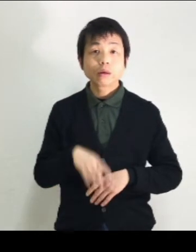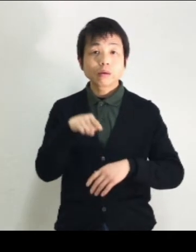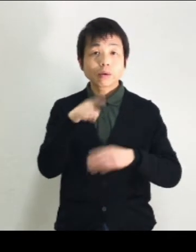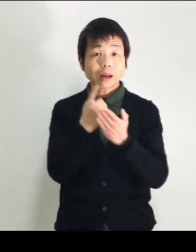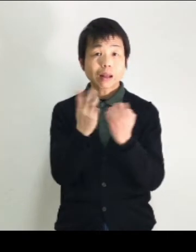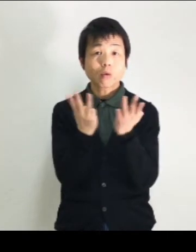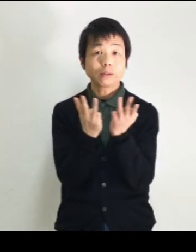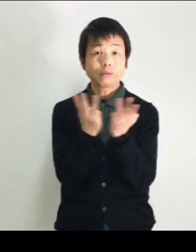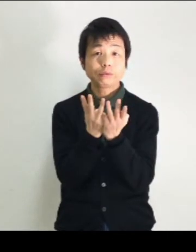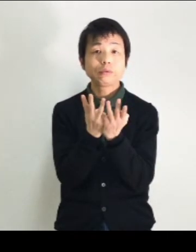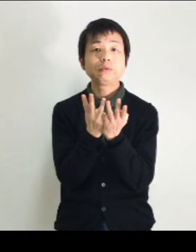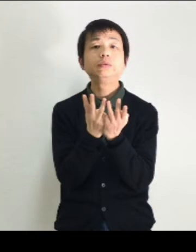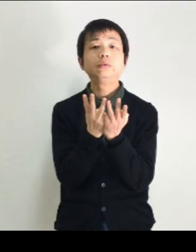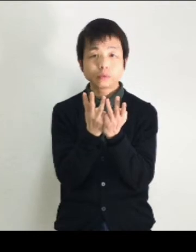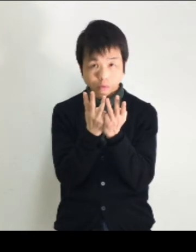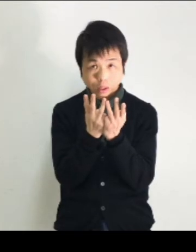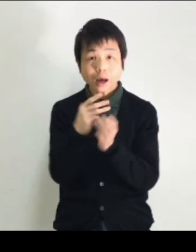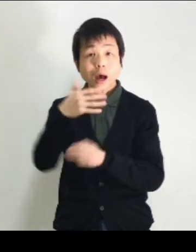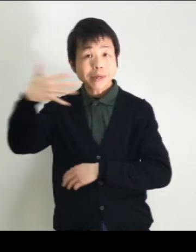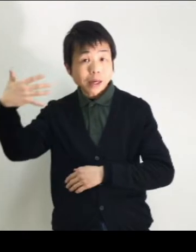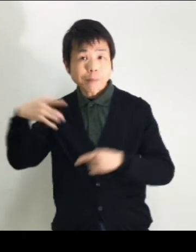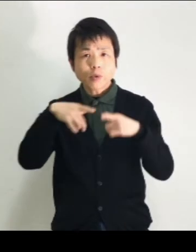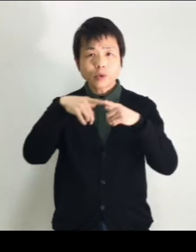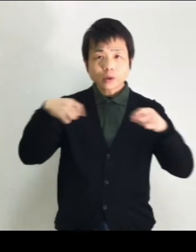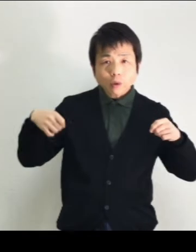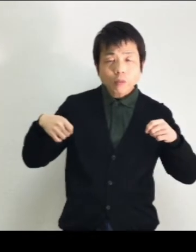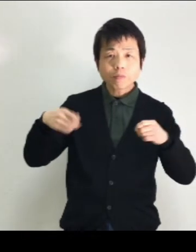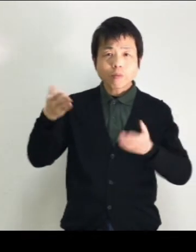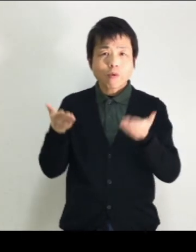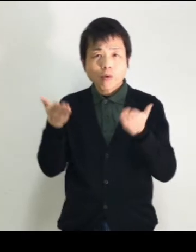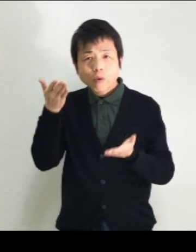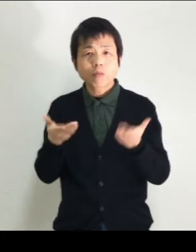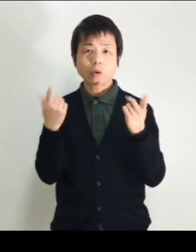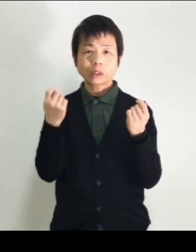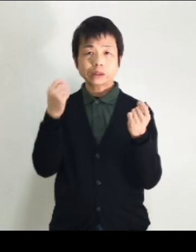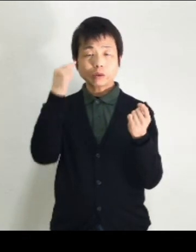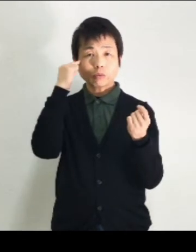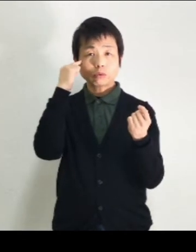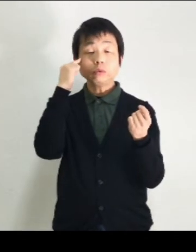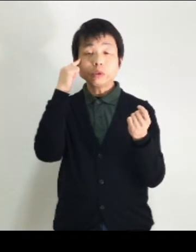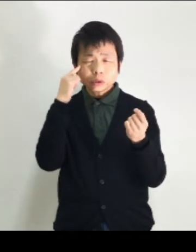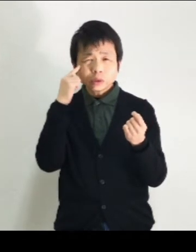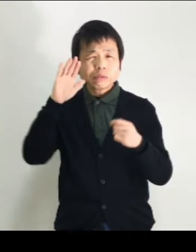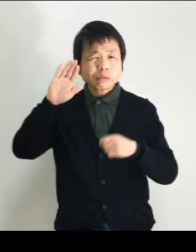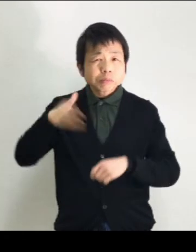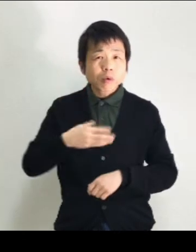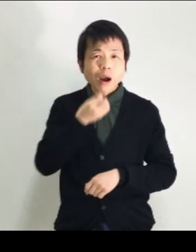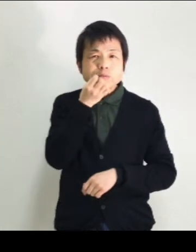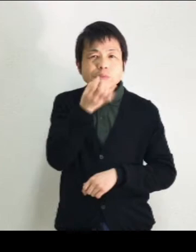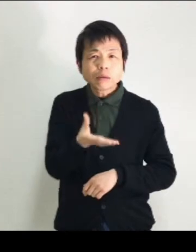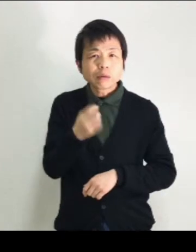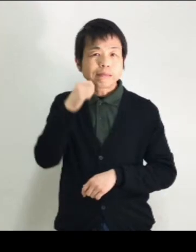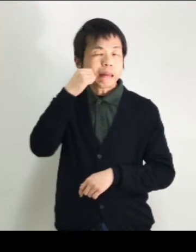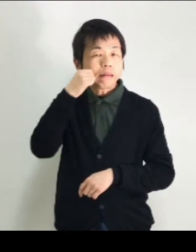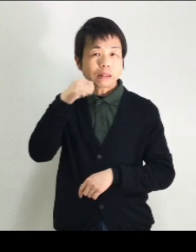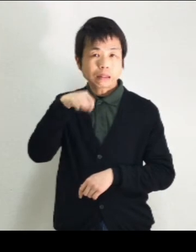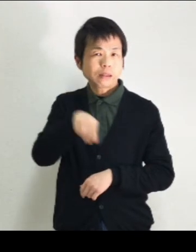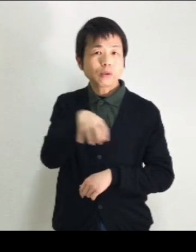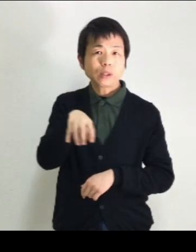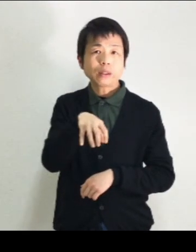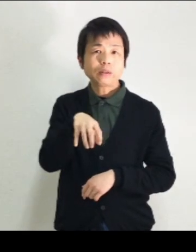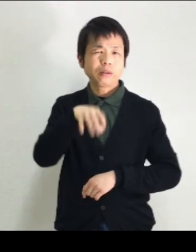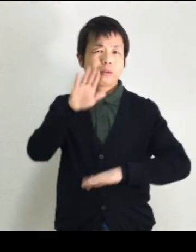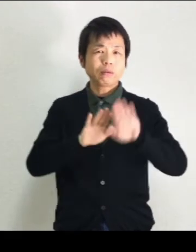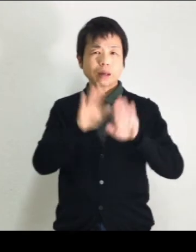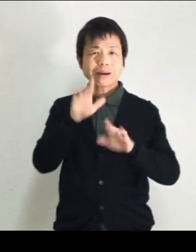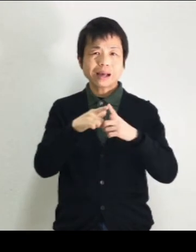これだけの数は多分変わらない、比率も変わらないんだけれども、カミングアウトできてないっていう